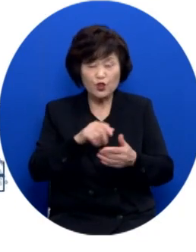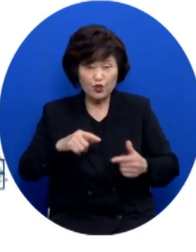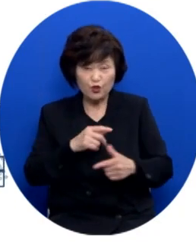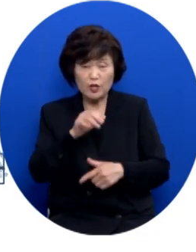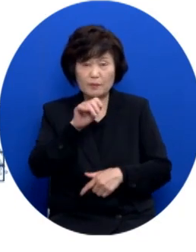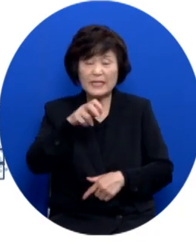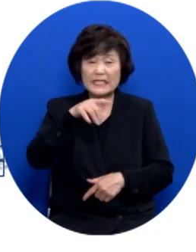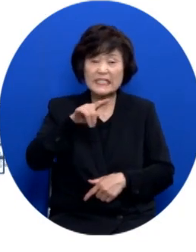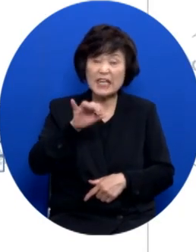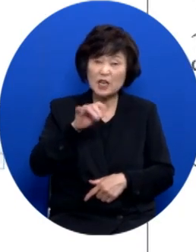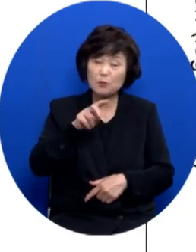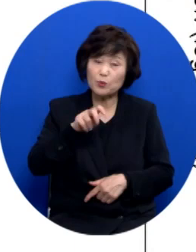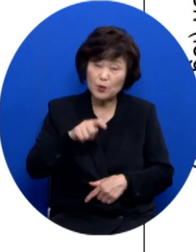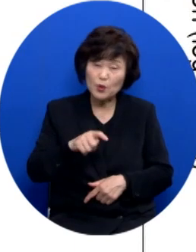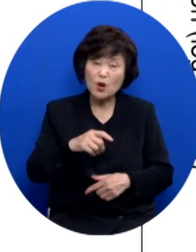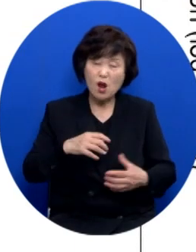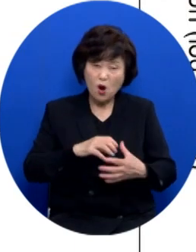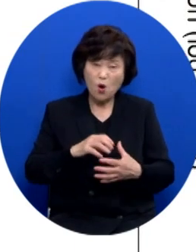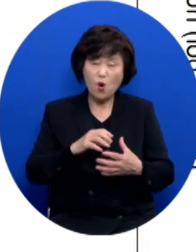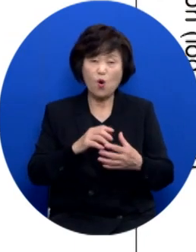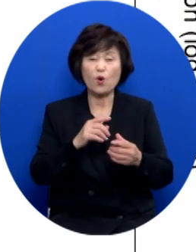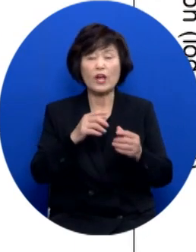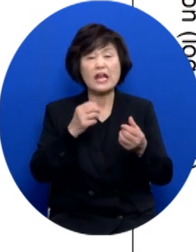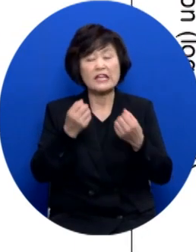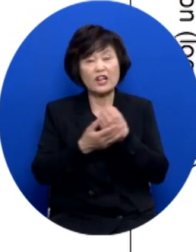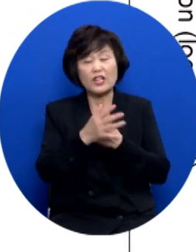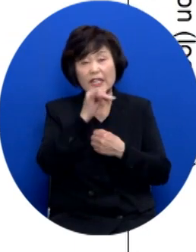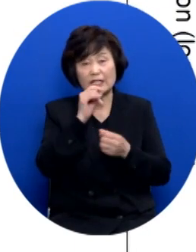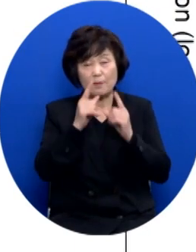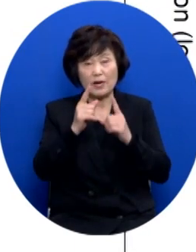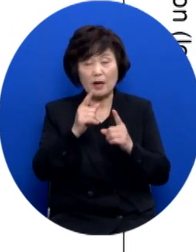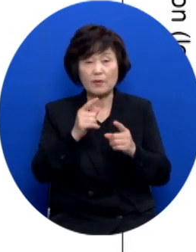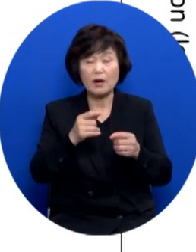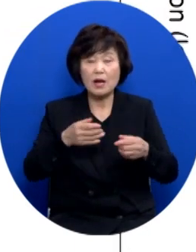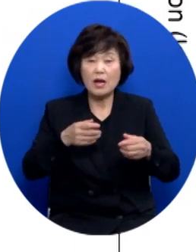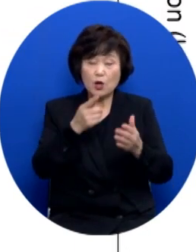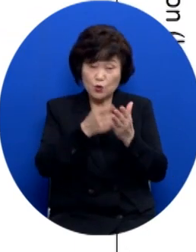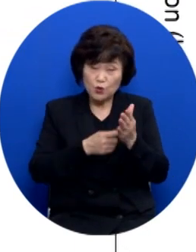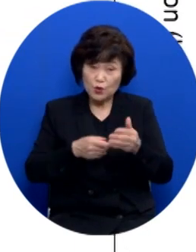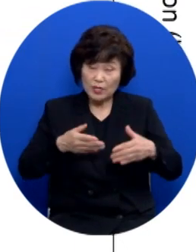제왕절개로 태어난 아기들은 2차 접종을 꼭 받도록 하는 조치가 필요하다고 전했습니다.